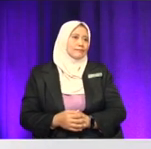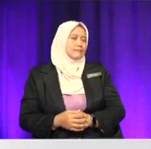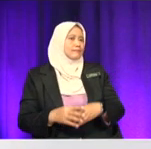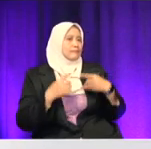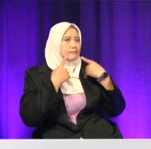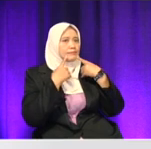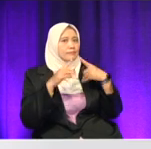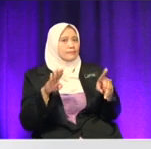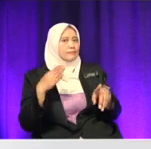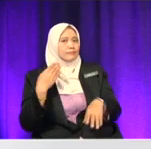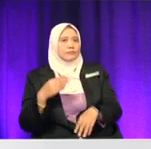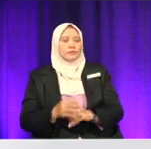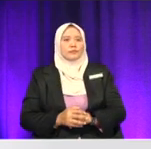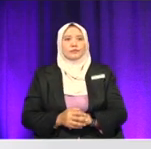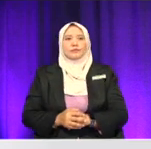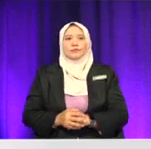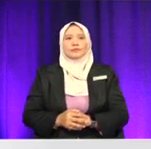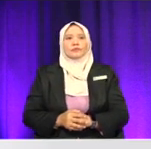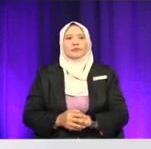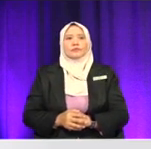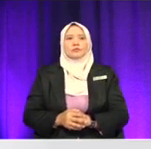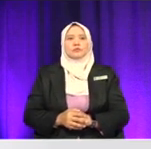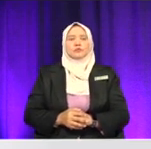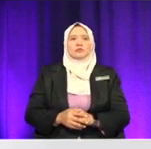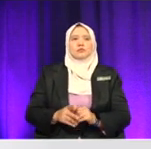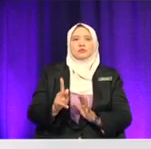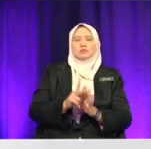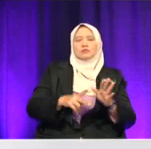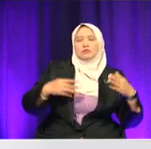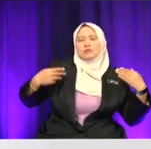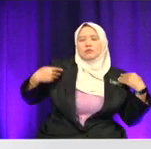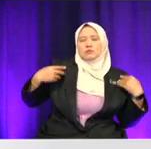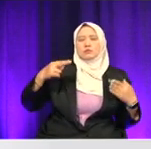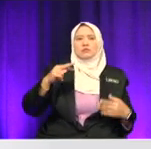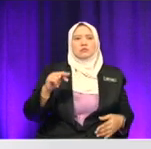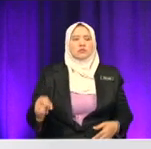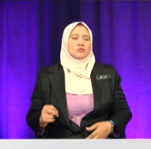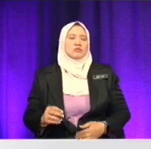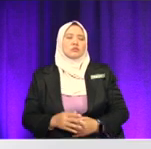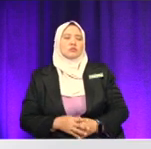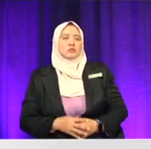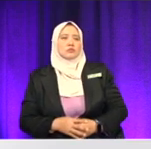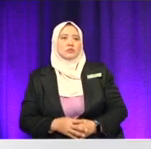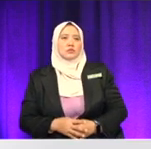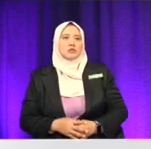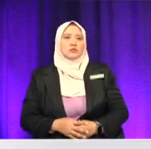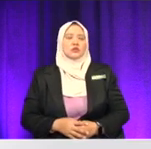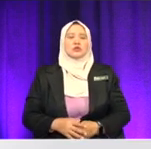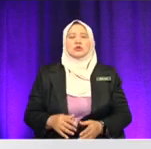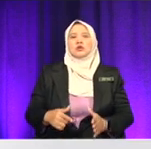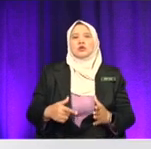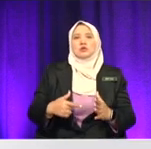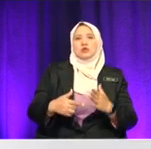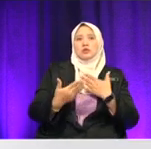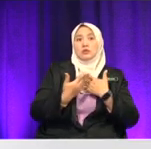Bakis? Jawapan saya, keadaan bubur nutrien selepas 3 hari adalah keruh. Okey.